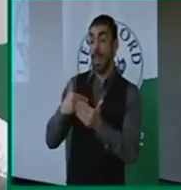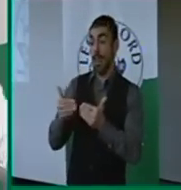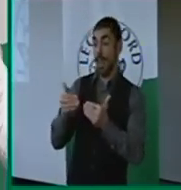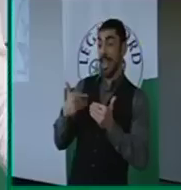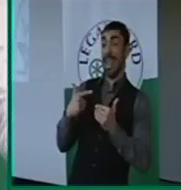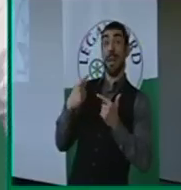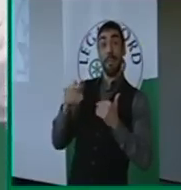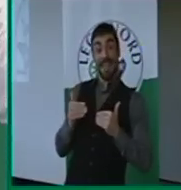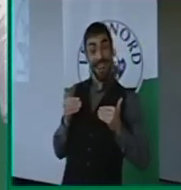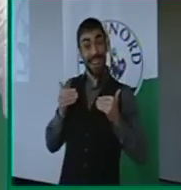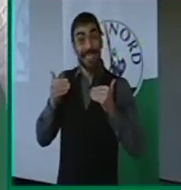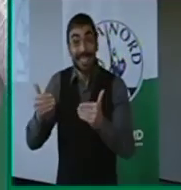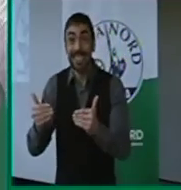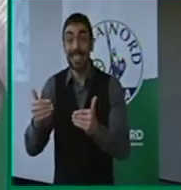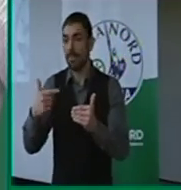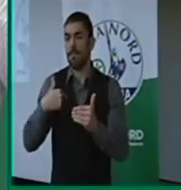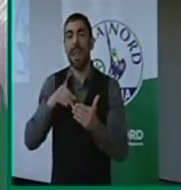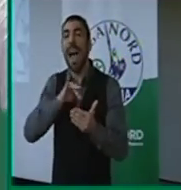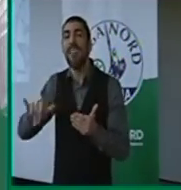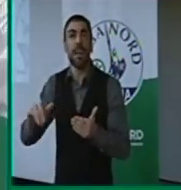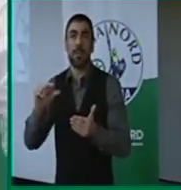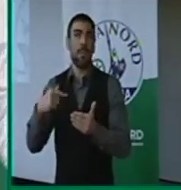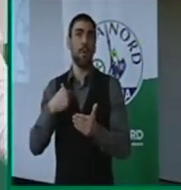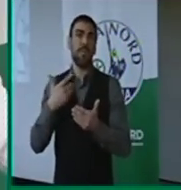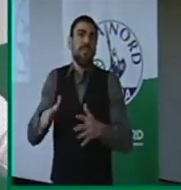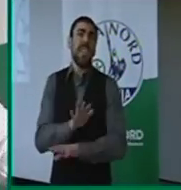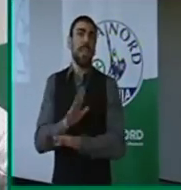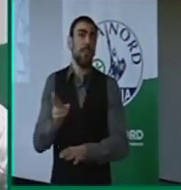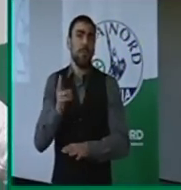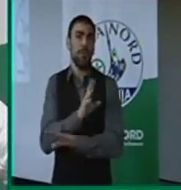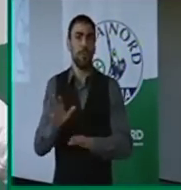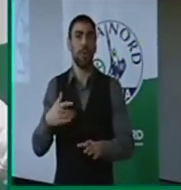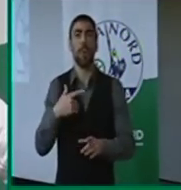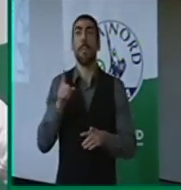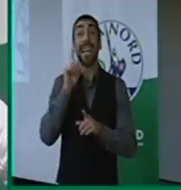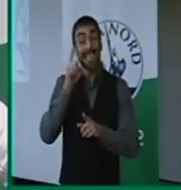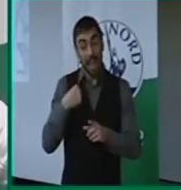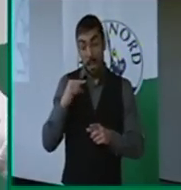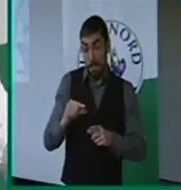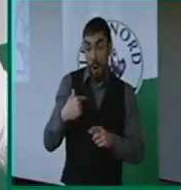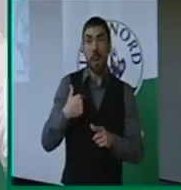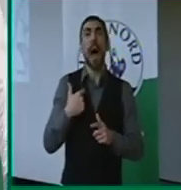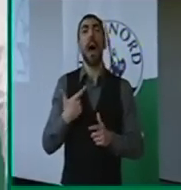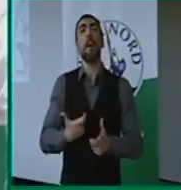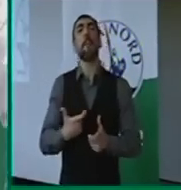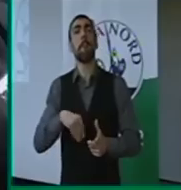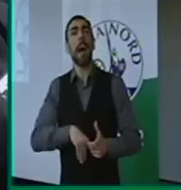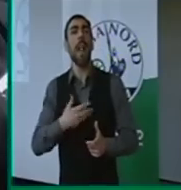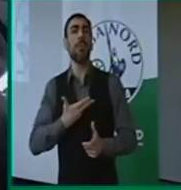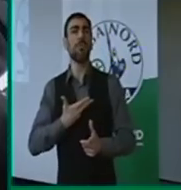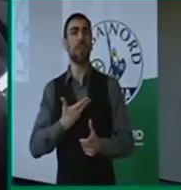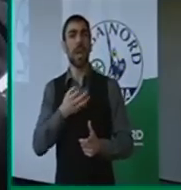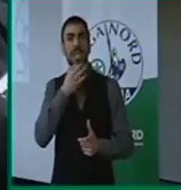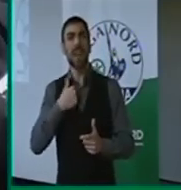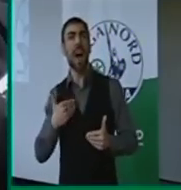il poco che ti è rimasto sei finito quando ti è rimasto poco ma hai le palle Hai voglia di lavorare hai coraggio devi andare